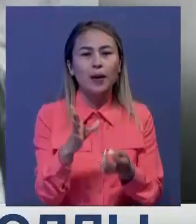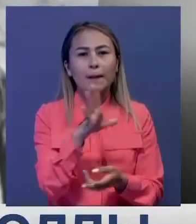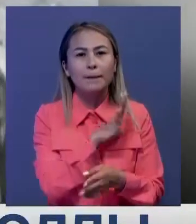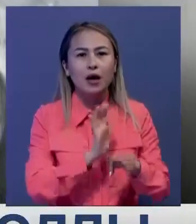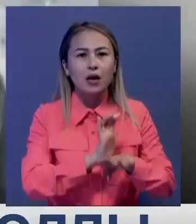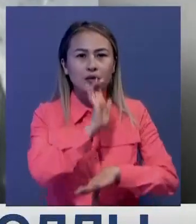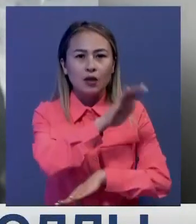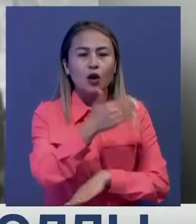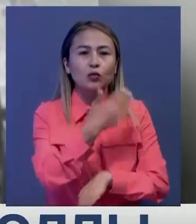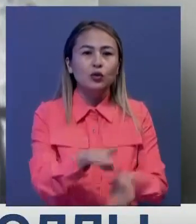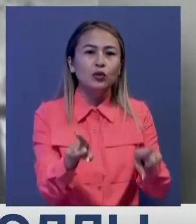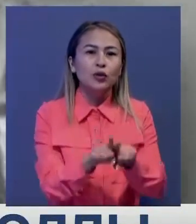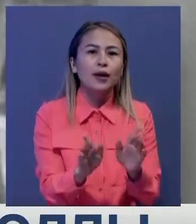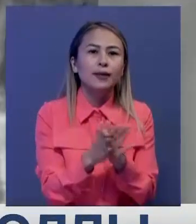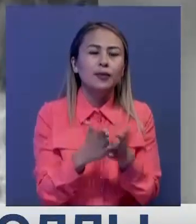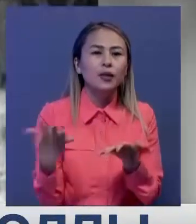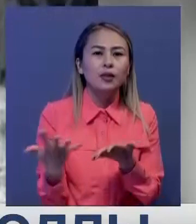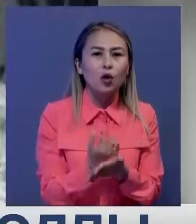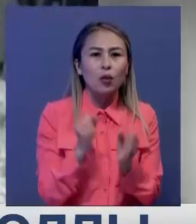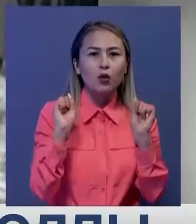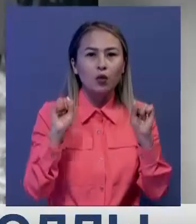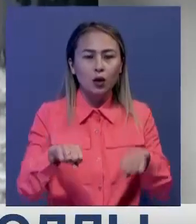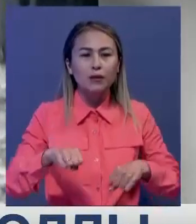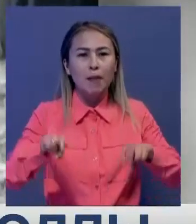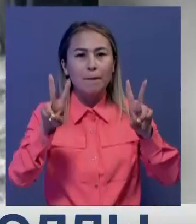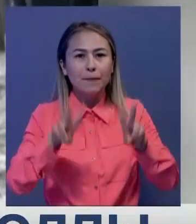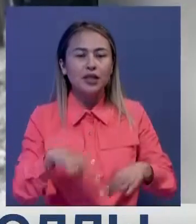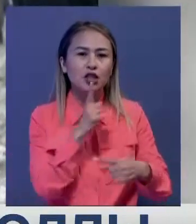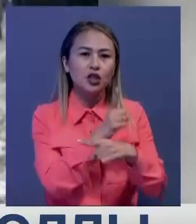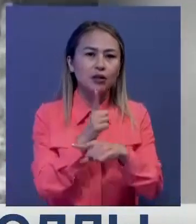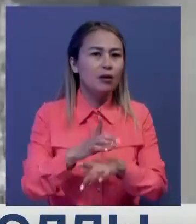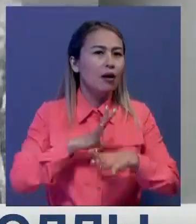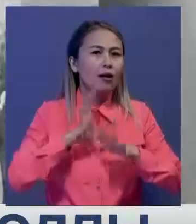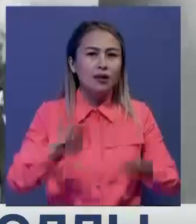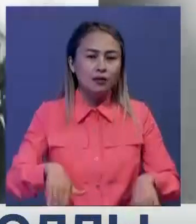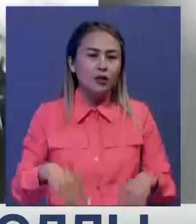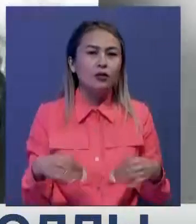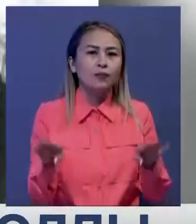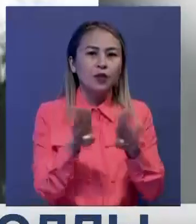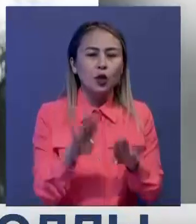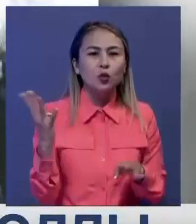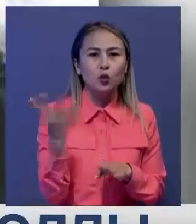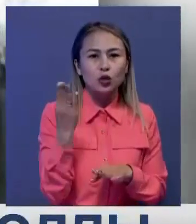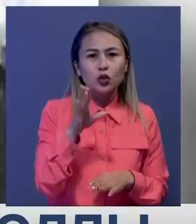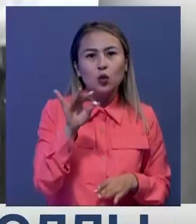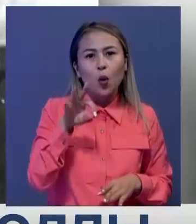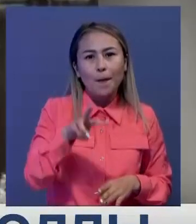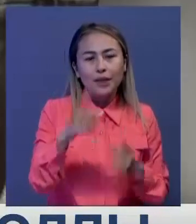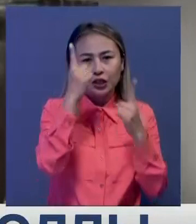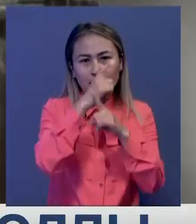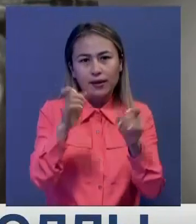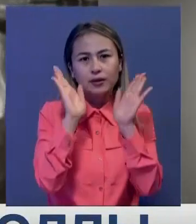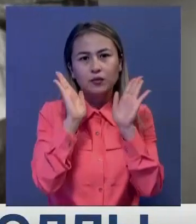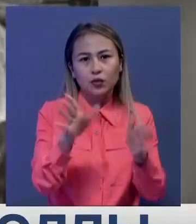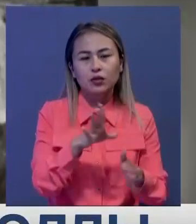жіберіпті. Мұны да осы кітаптан тауып алуға болады. Мамандар мұнымен шектеліп қалмақ емес. Енді төртінші томын жариялаймыз